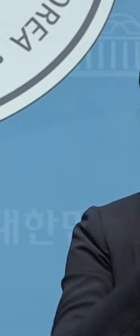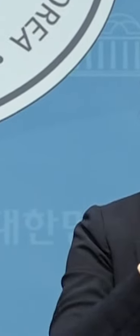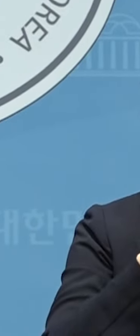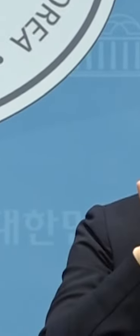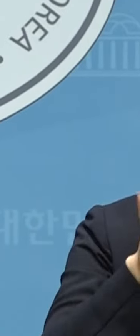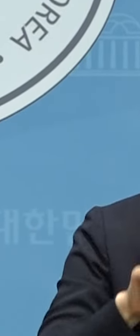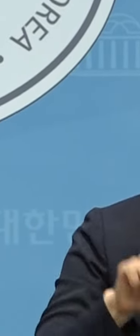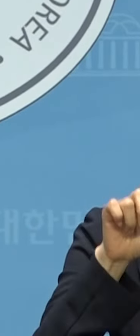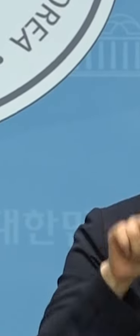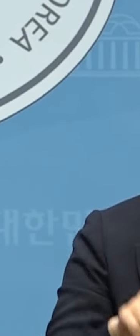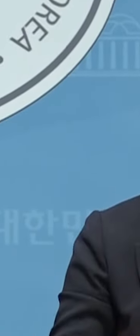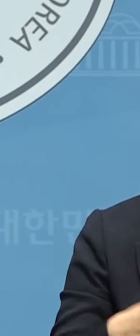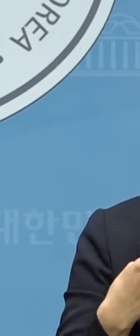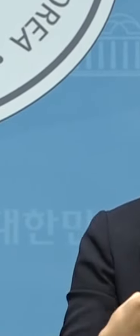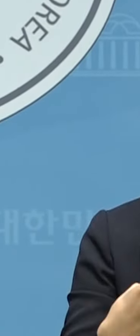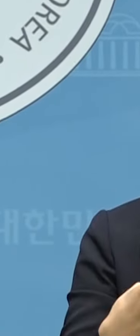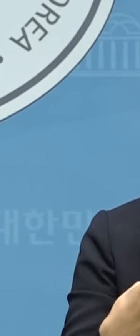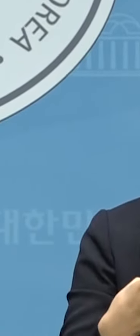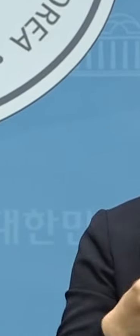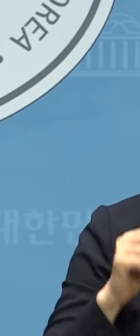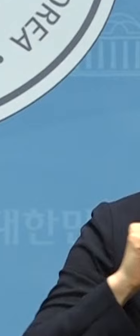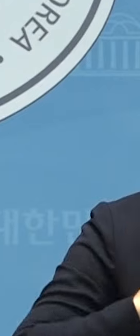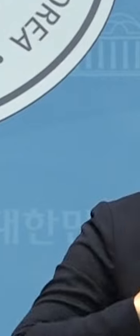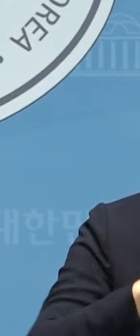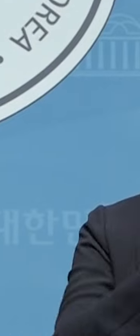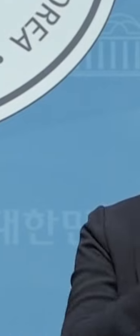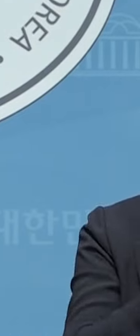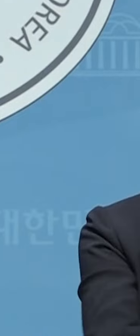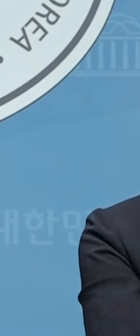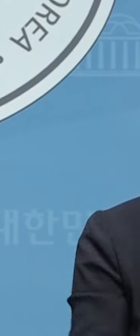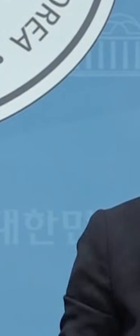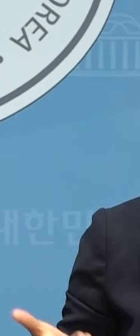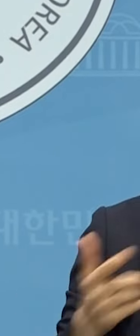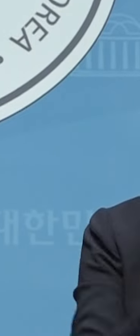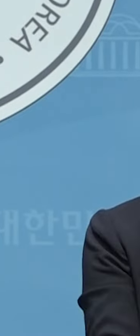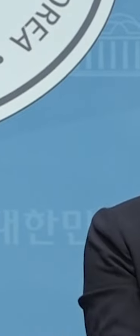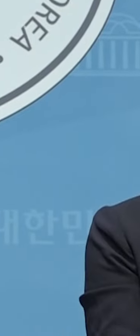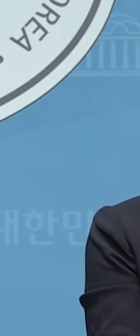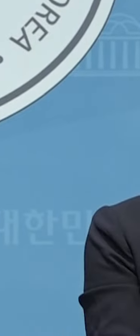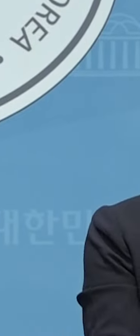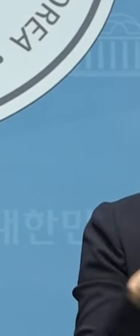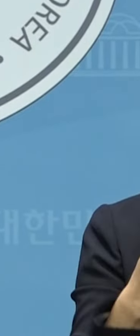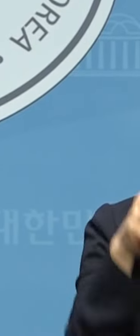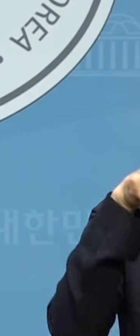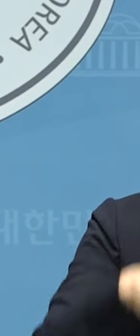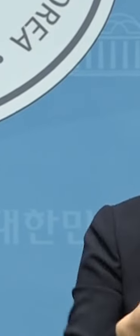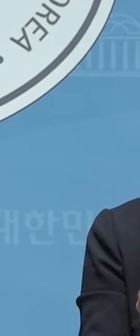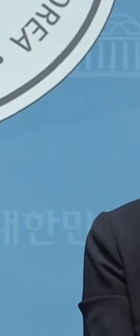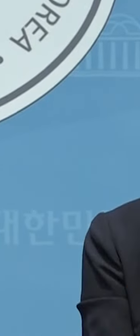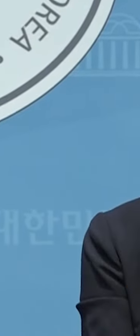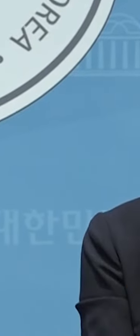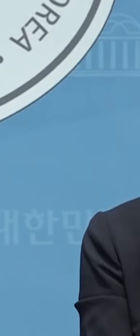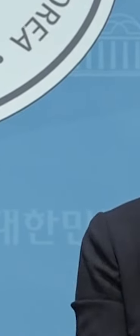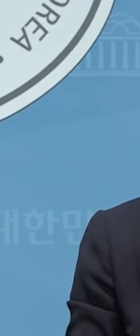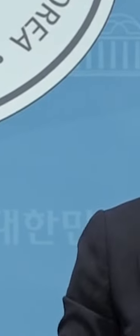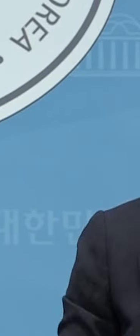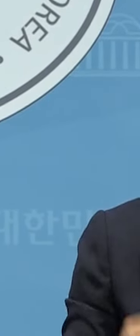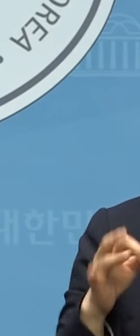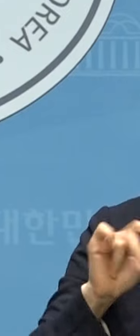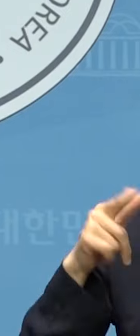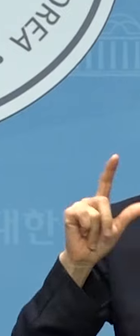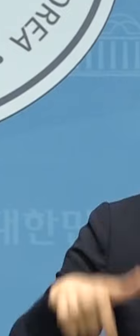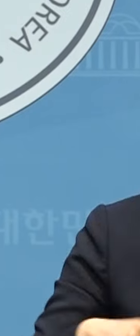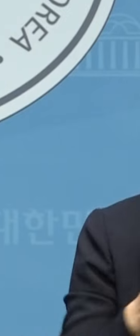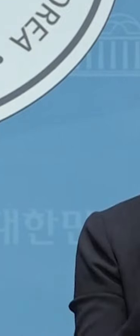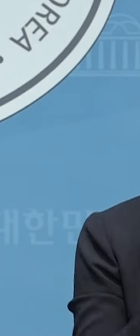2024년 8월 13일 국방 위원회 더불어민주당과 조국 혁신당 김민석